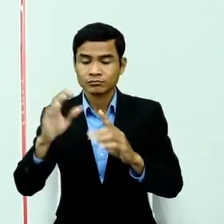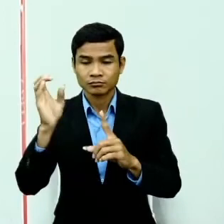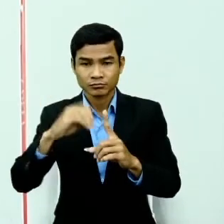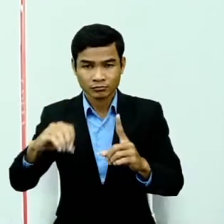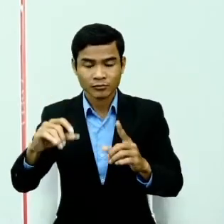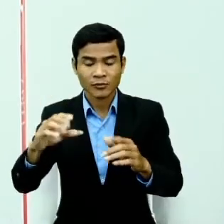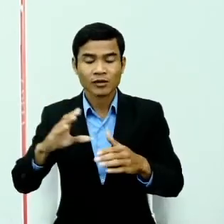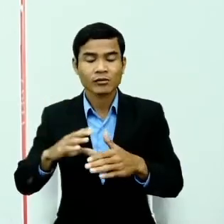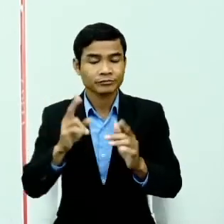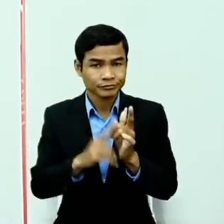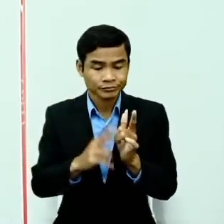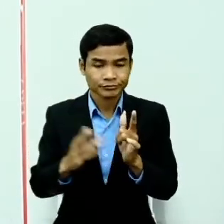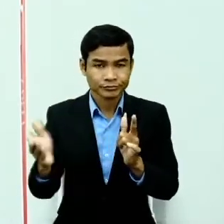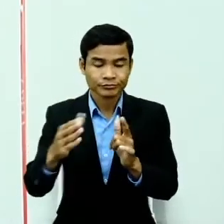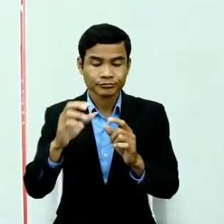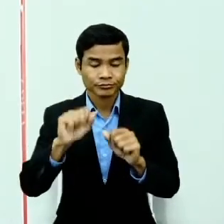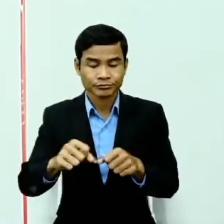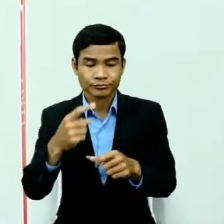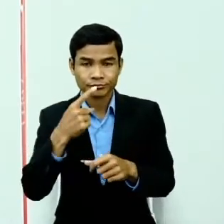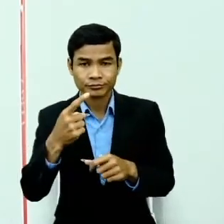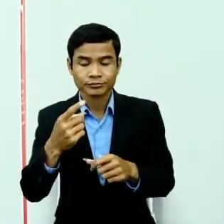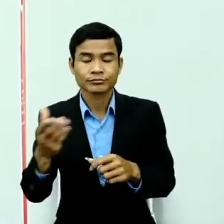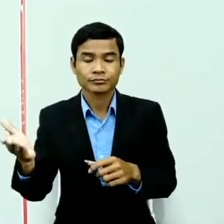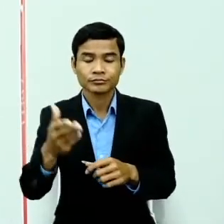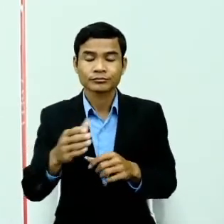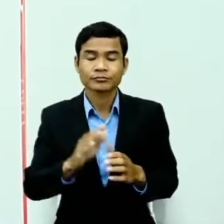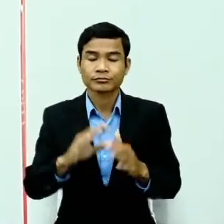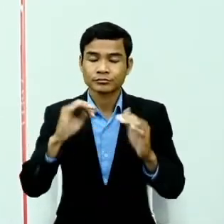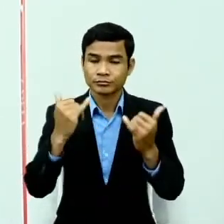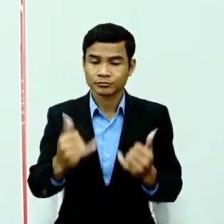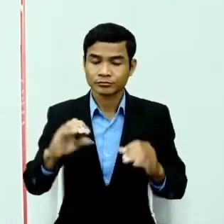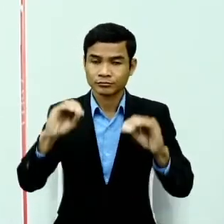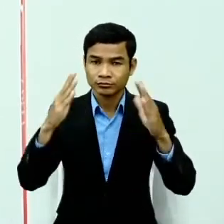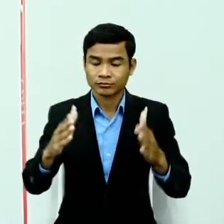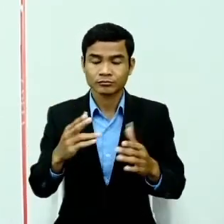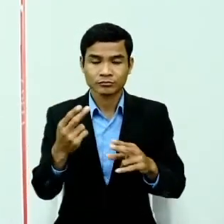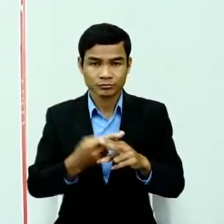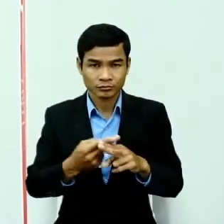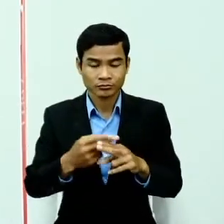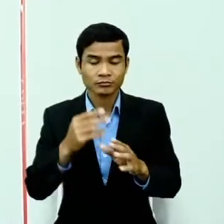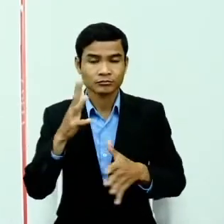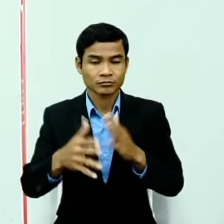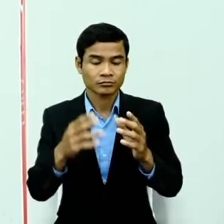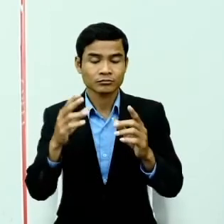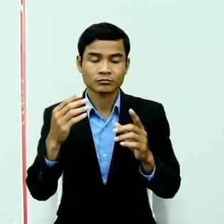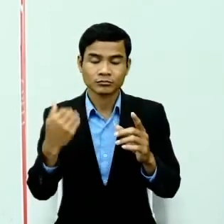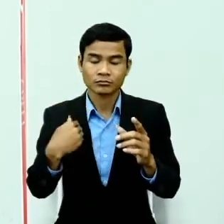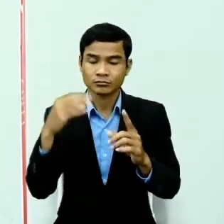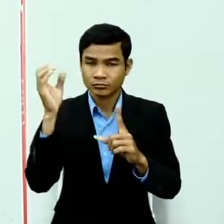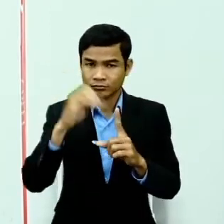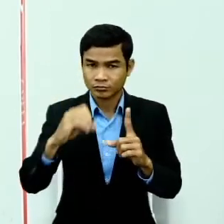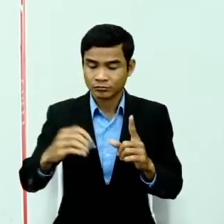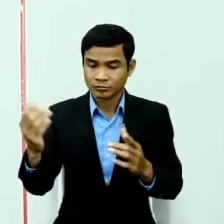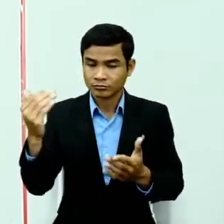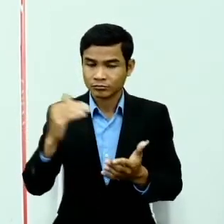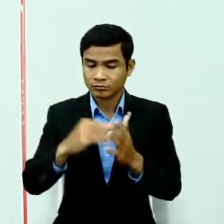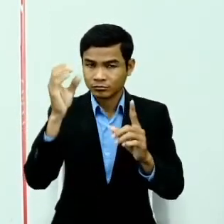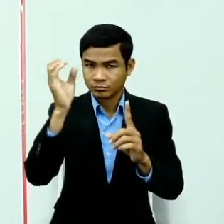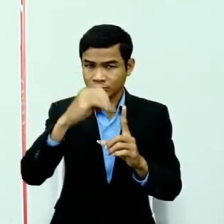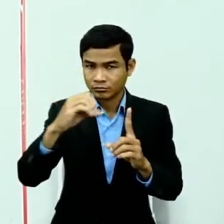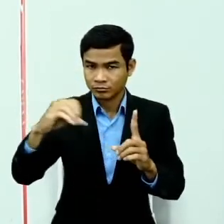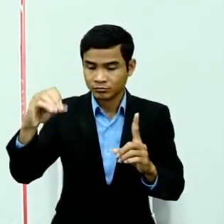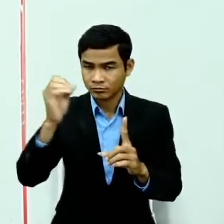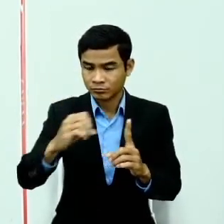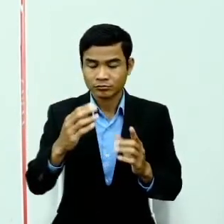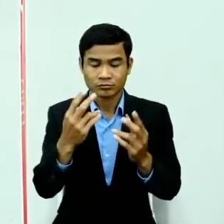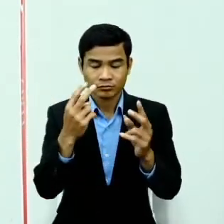dương rồi cả bằng ông dương nơi tiếc sẽ đập hơn nè ấy lời đi nè cứ nâng nồng con từ vật hát cả ăn là ba bình một đòn chà tài môn ăn